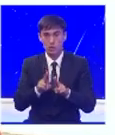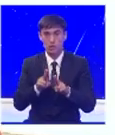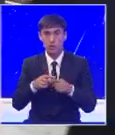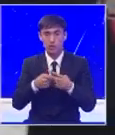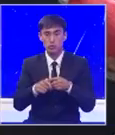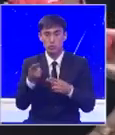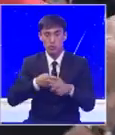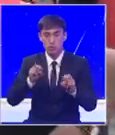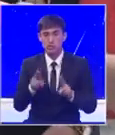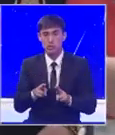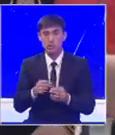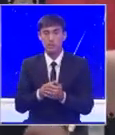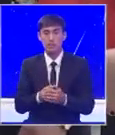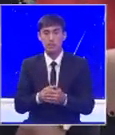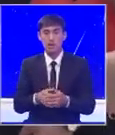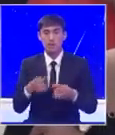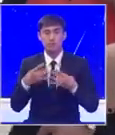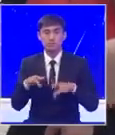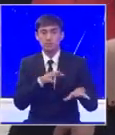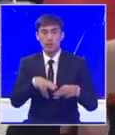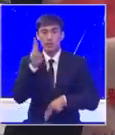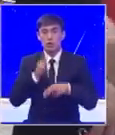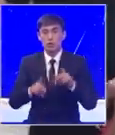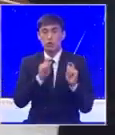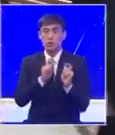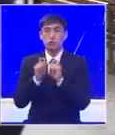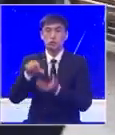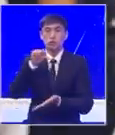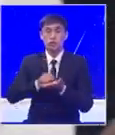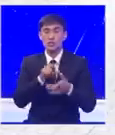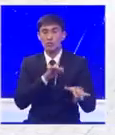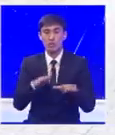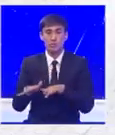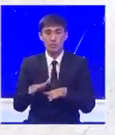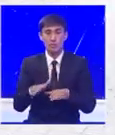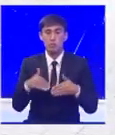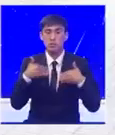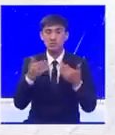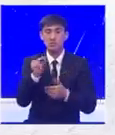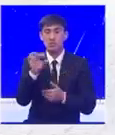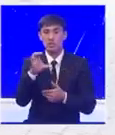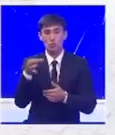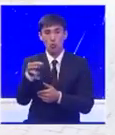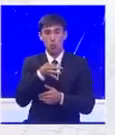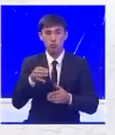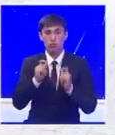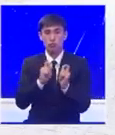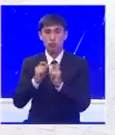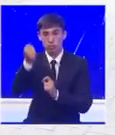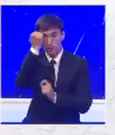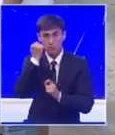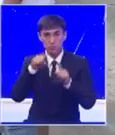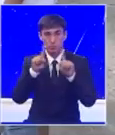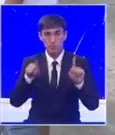у воды. Торжественная часть завершилась церемонией награждения участников мероприятия. Представители ДЧС области вручили